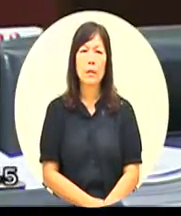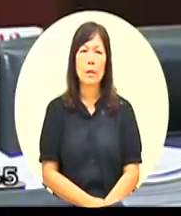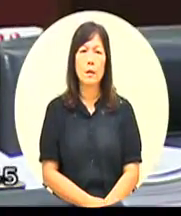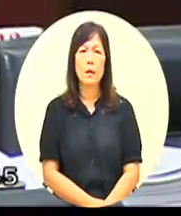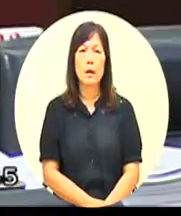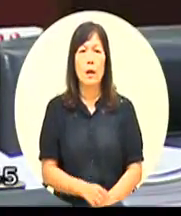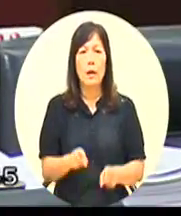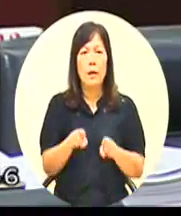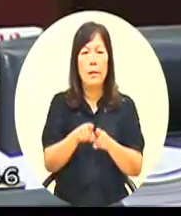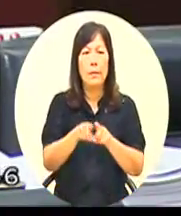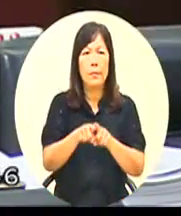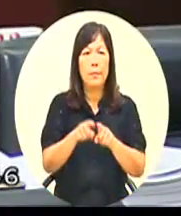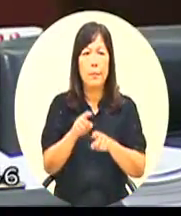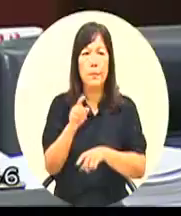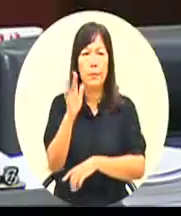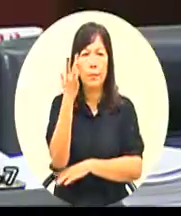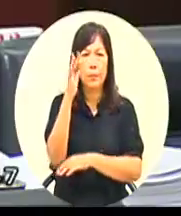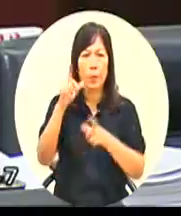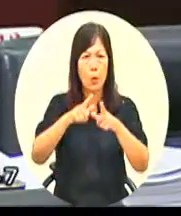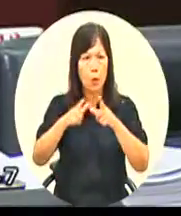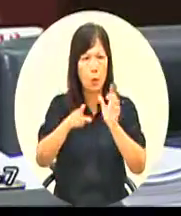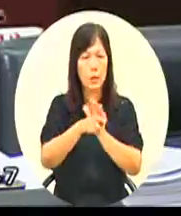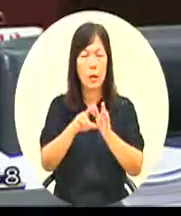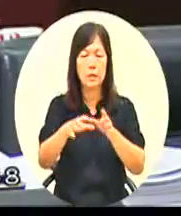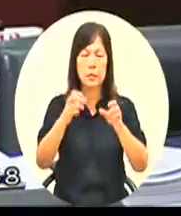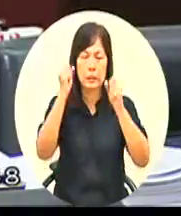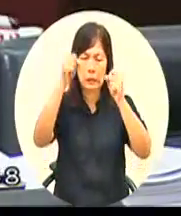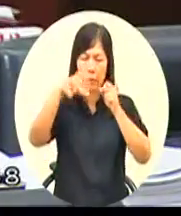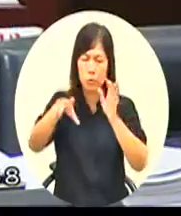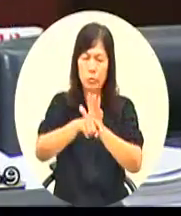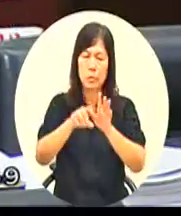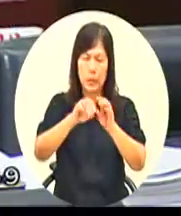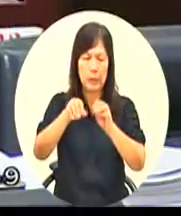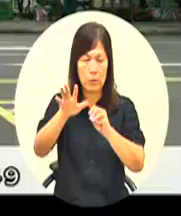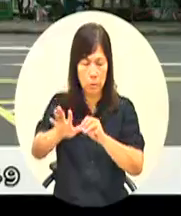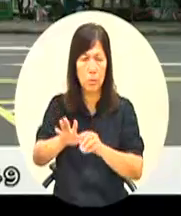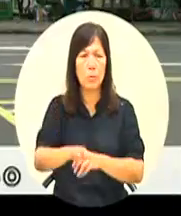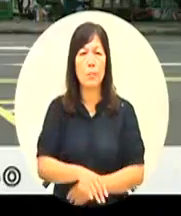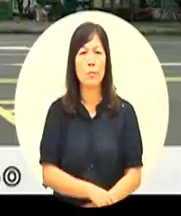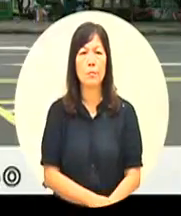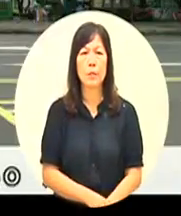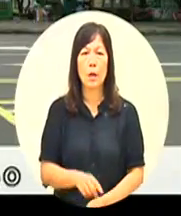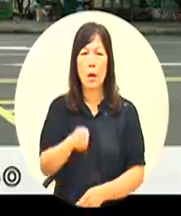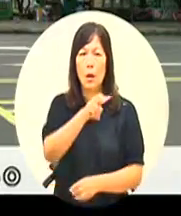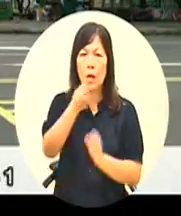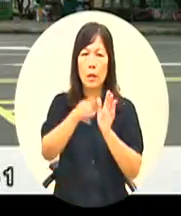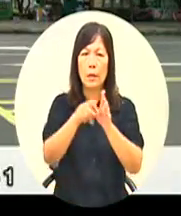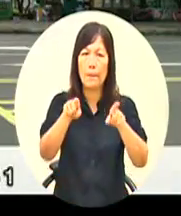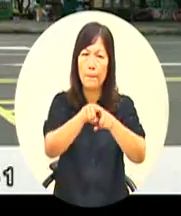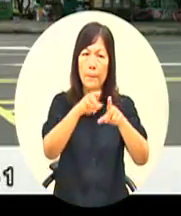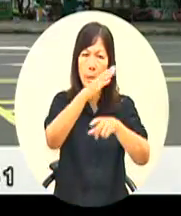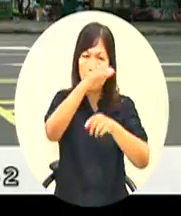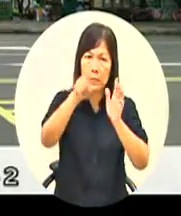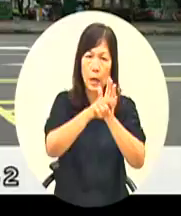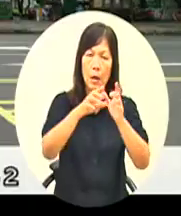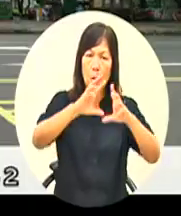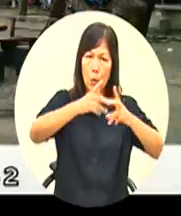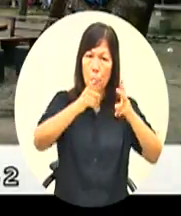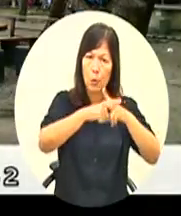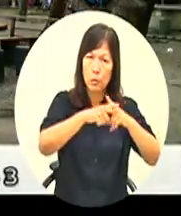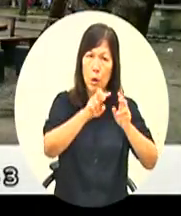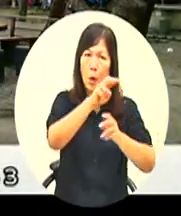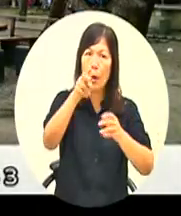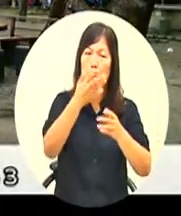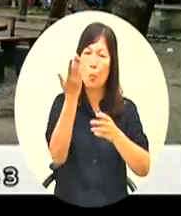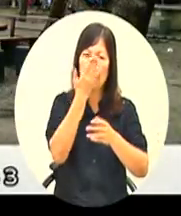平顺公园，平顺公园它是体育处的用地哈。那他看过去刚好在平山国小镇对面，这是一个平顺公园，看起来外观还蛮